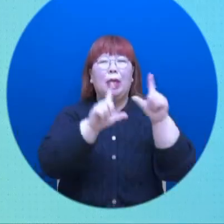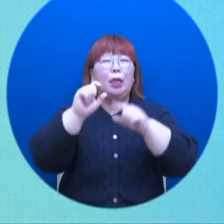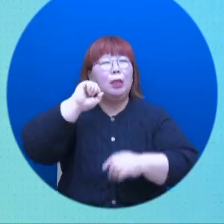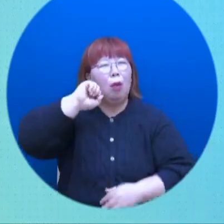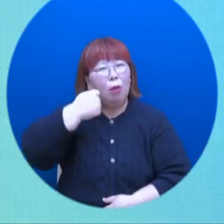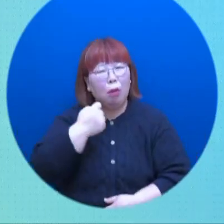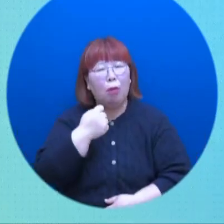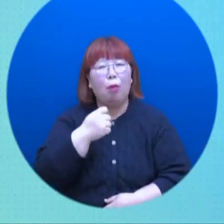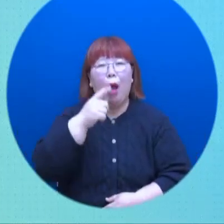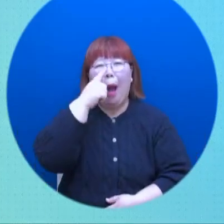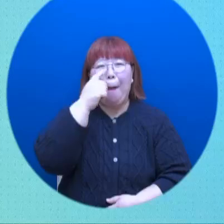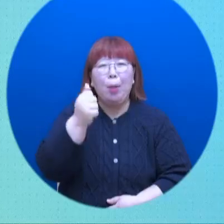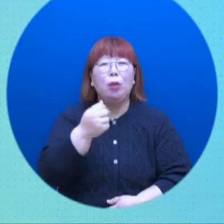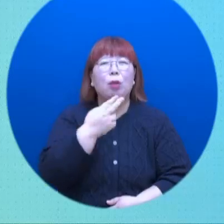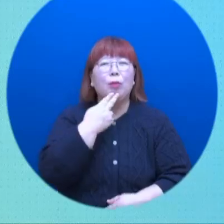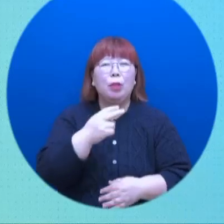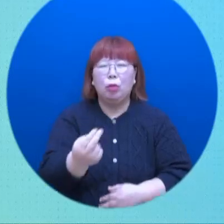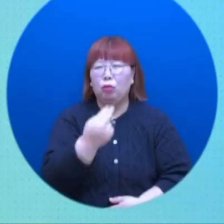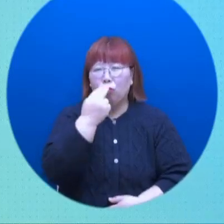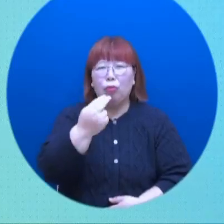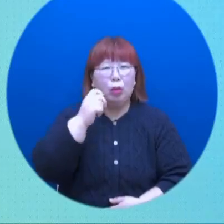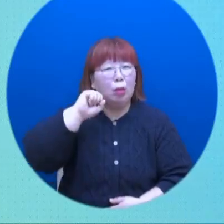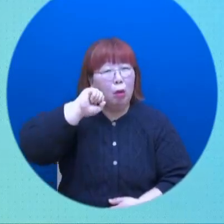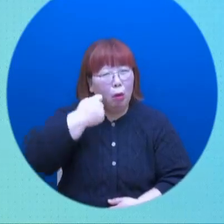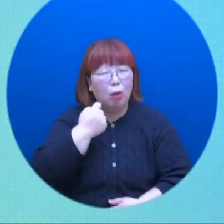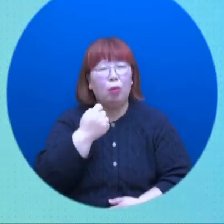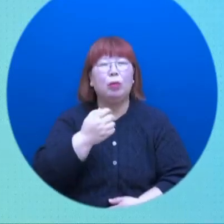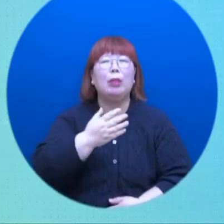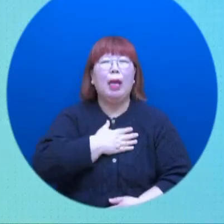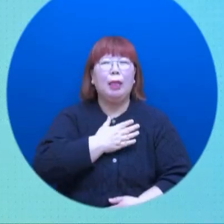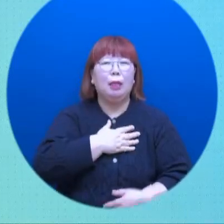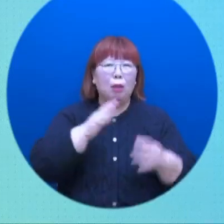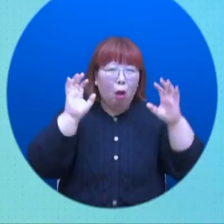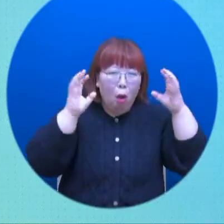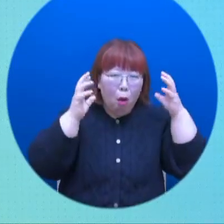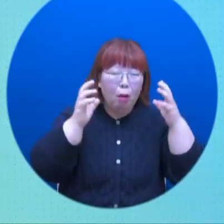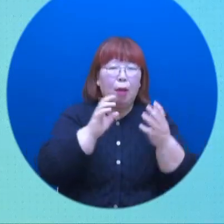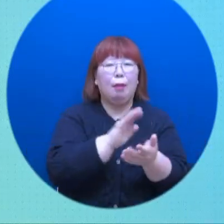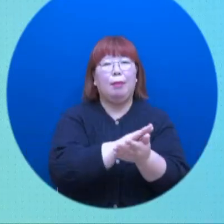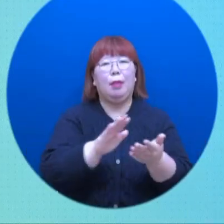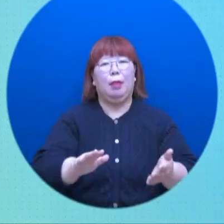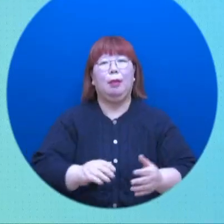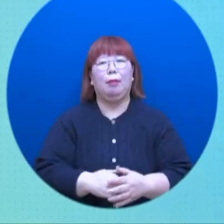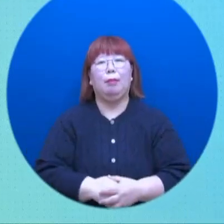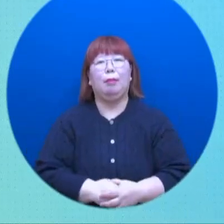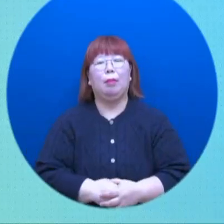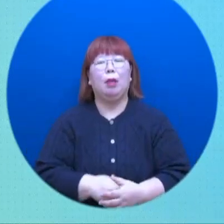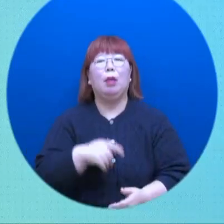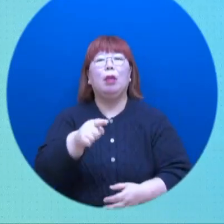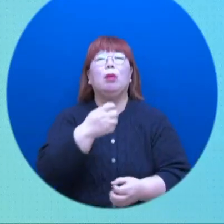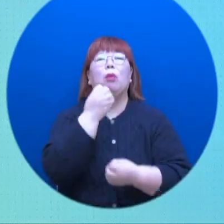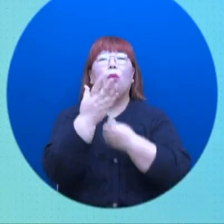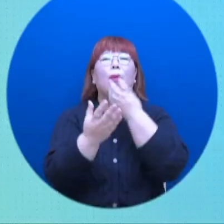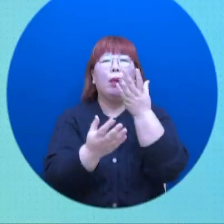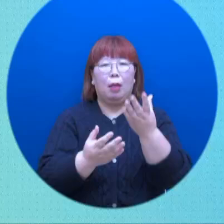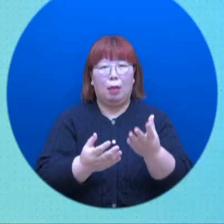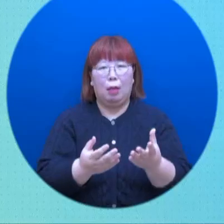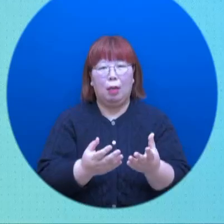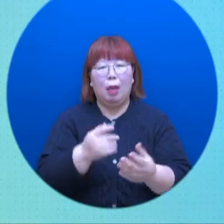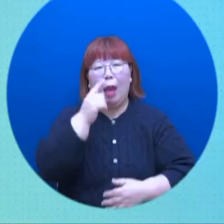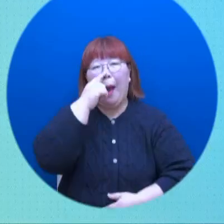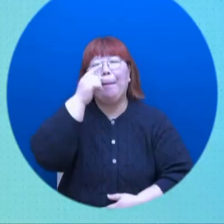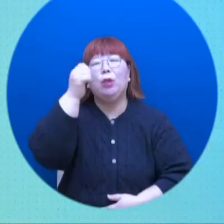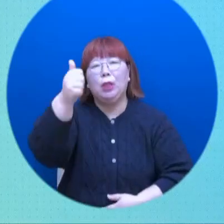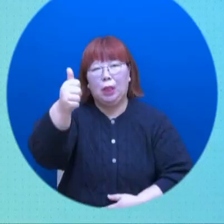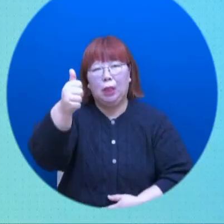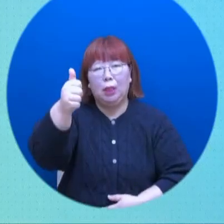아버지 없이는 숨 쉴 수조차 없는 어린 아이입니다. 이 고백이 아버지,